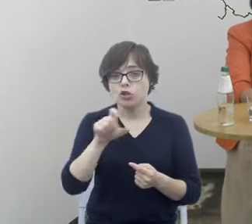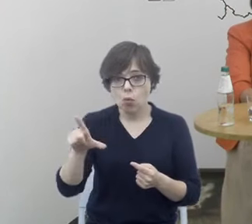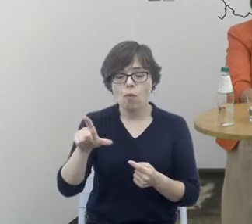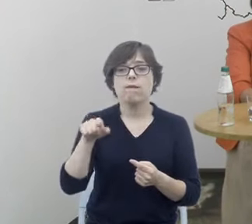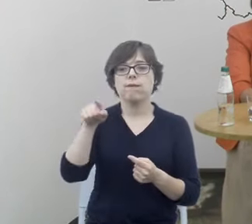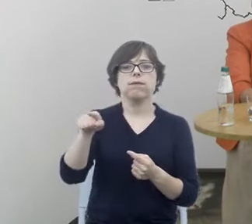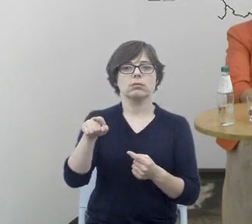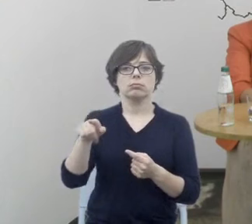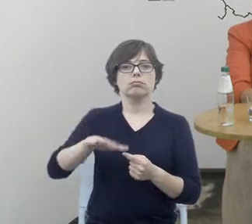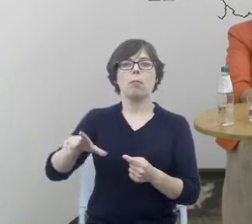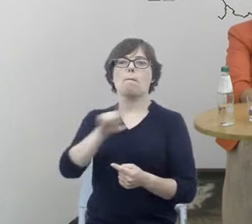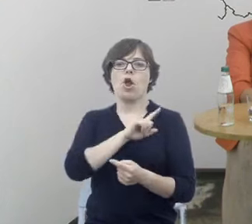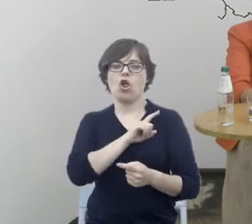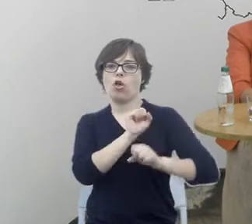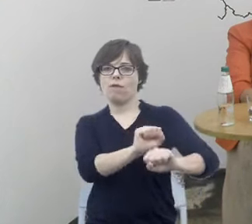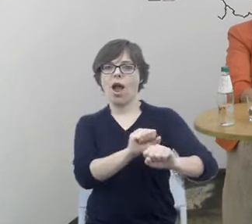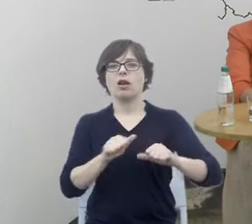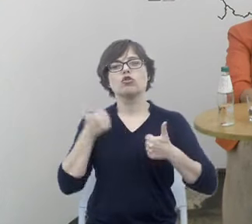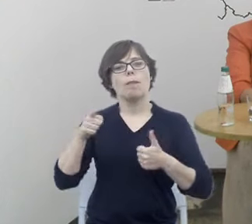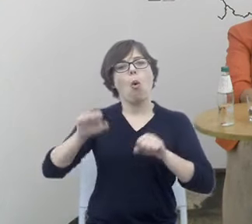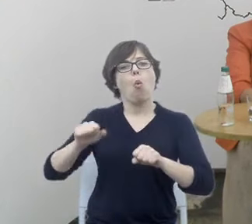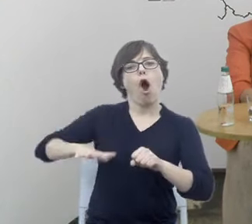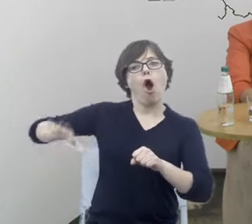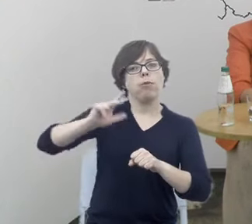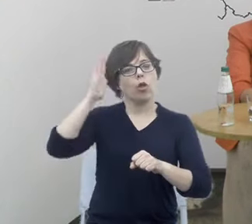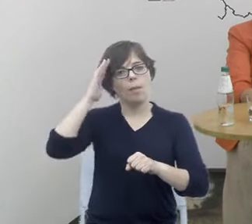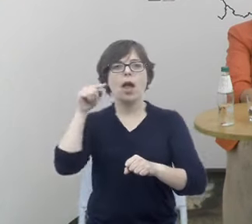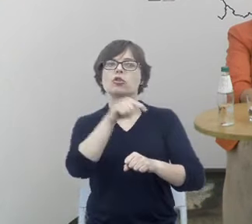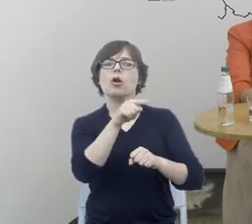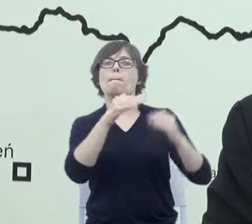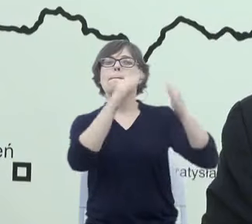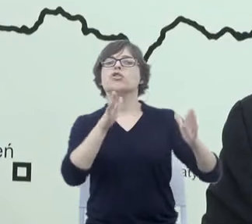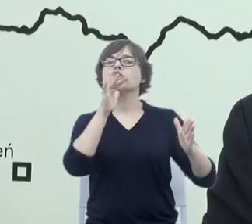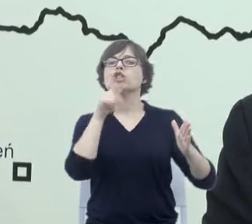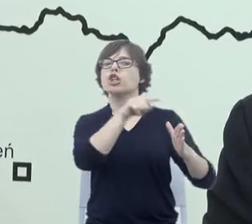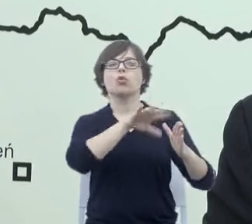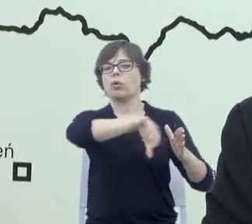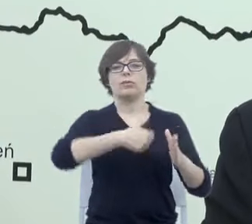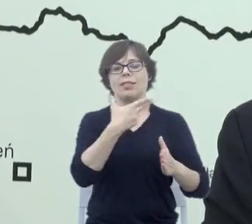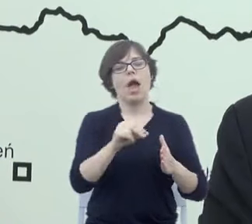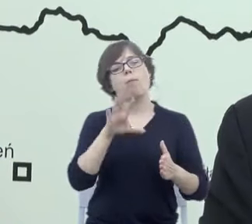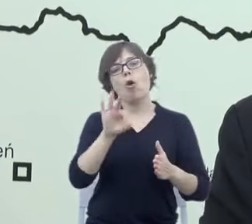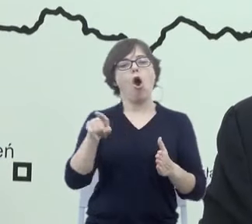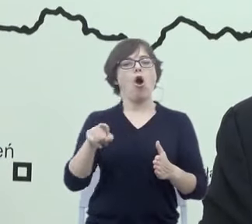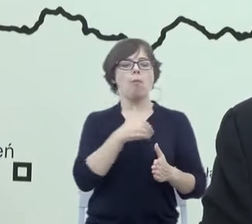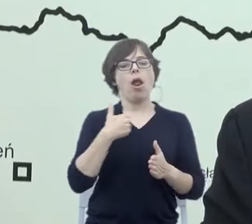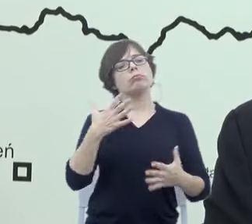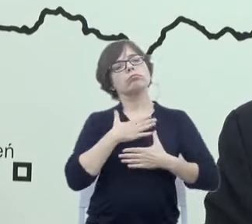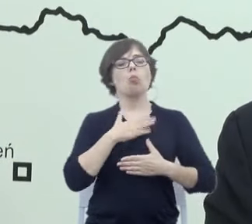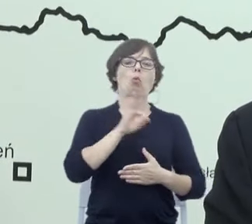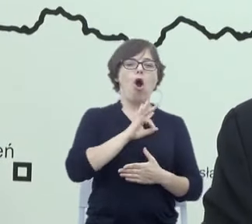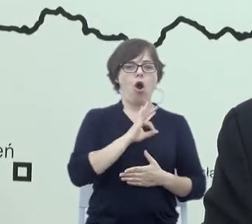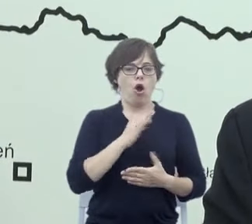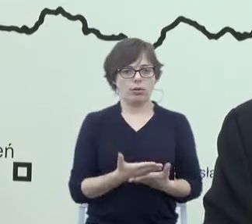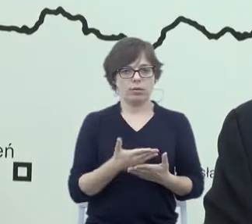pilnowali, żeby okoliczni chłopi nie rozkradli mienia, które im się, według w ich opinii, należało. Więc